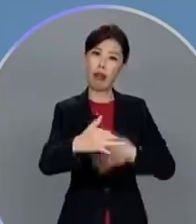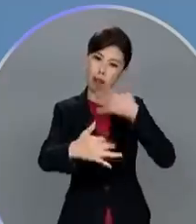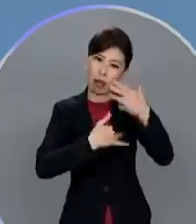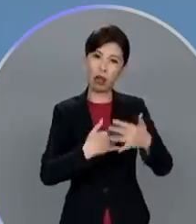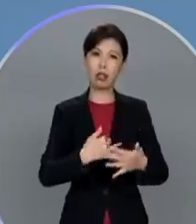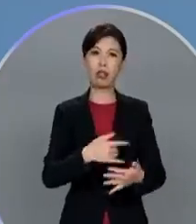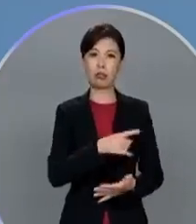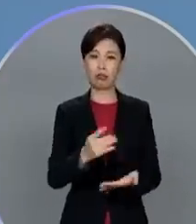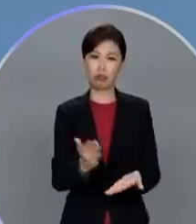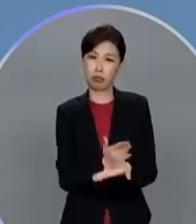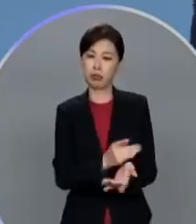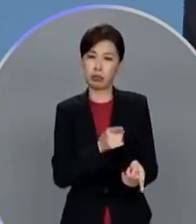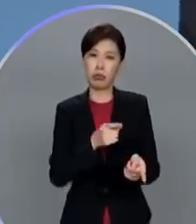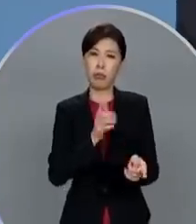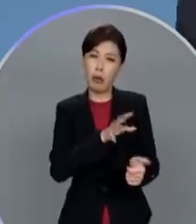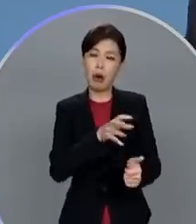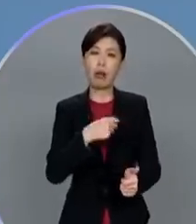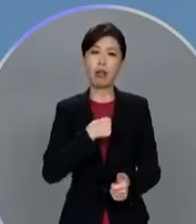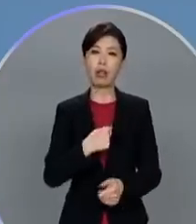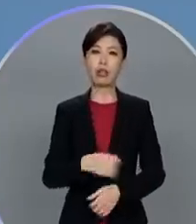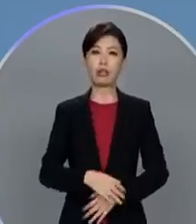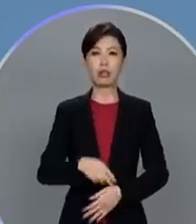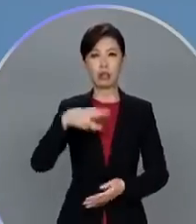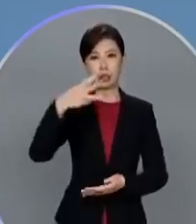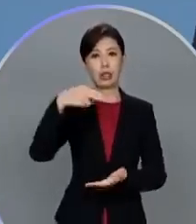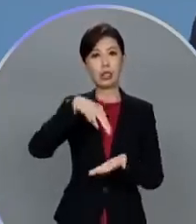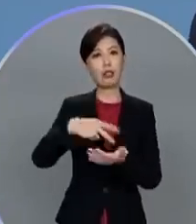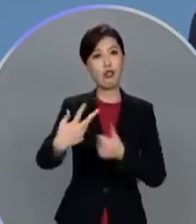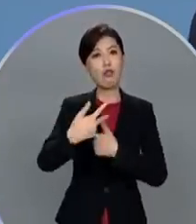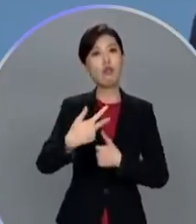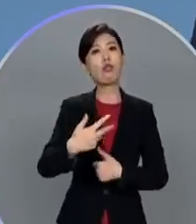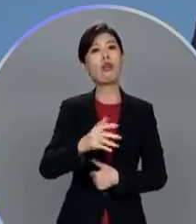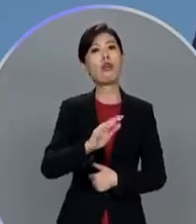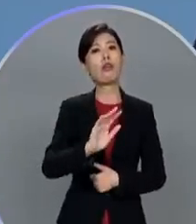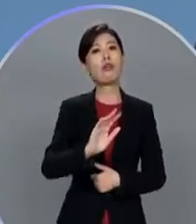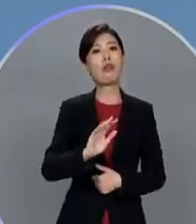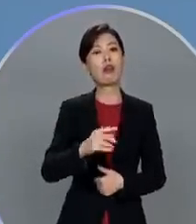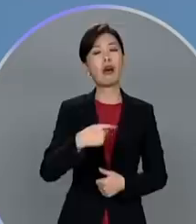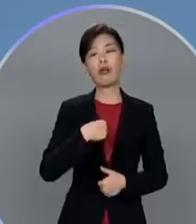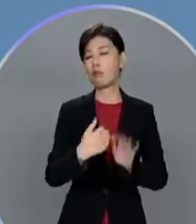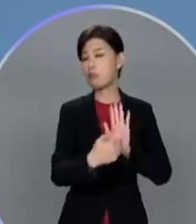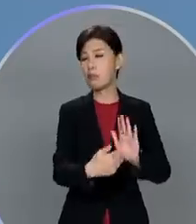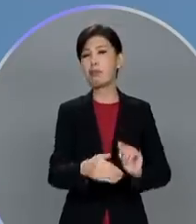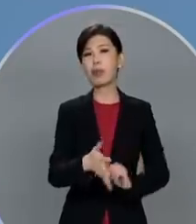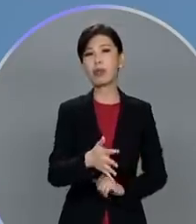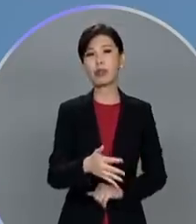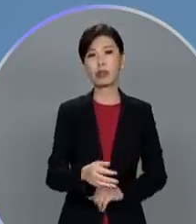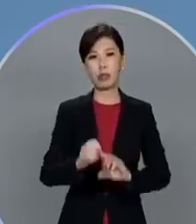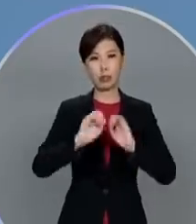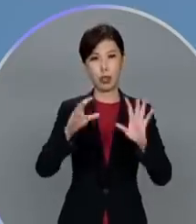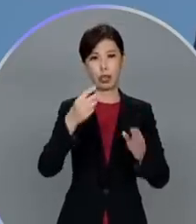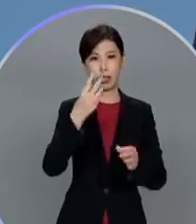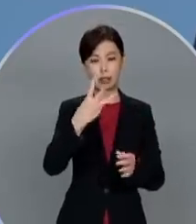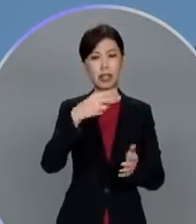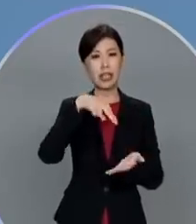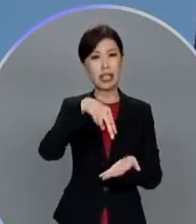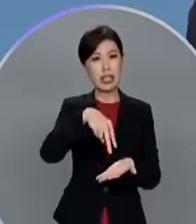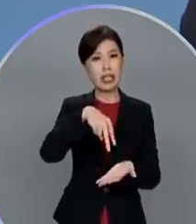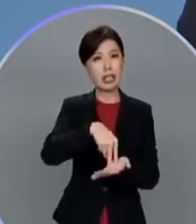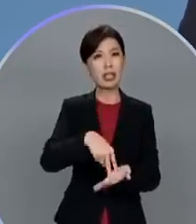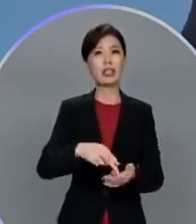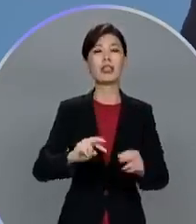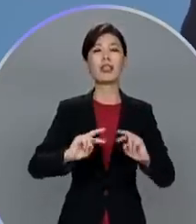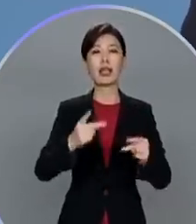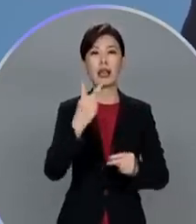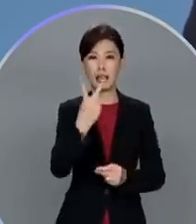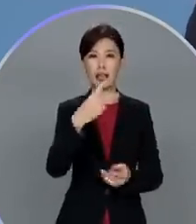谴责。为什么我不接受三立电视台的采访？我说你改个名字，我这里呼吁三立电视台改成两立，我就接